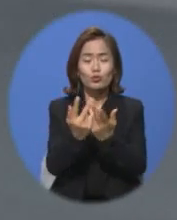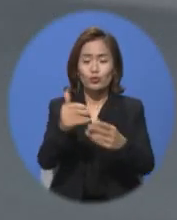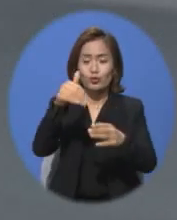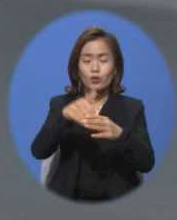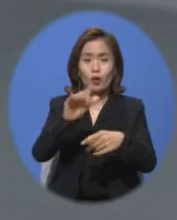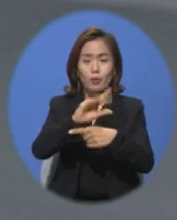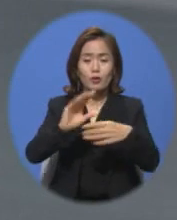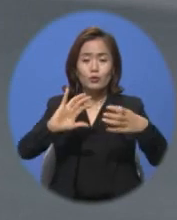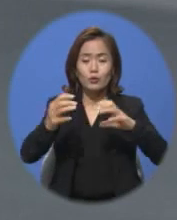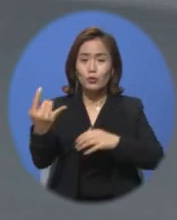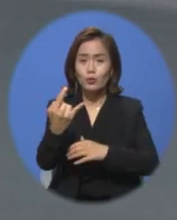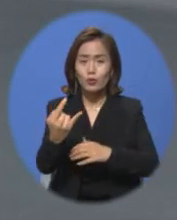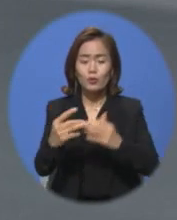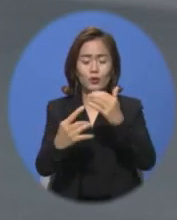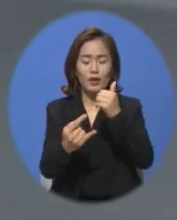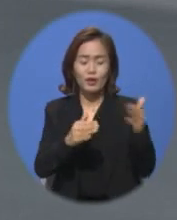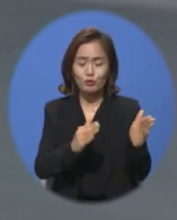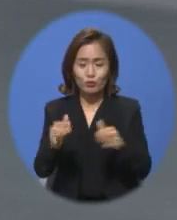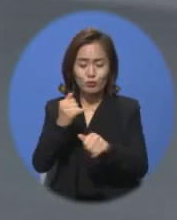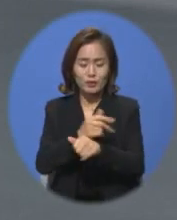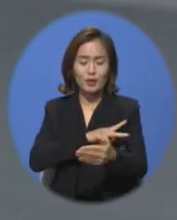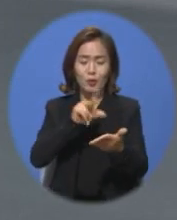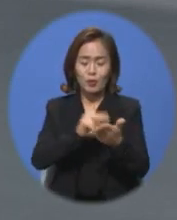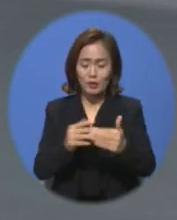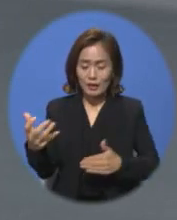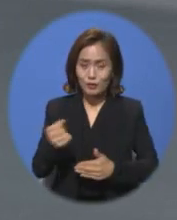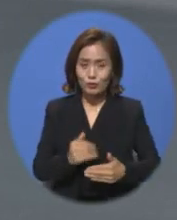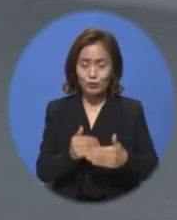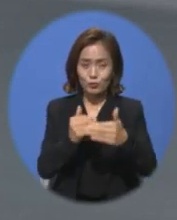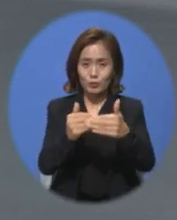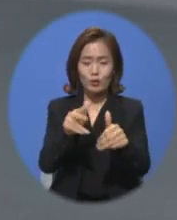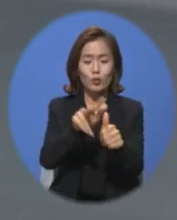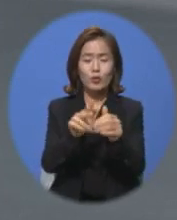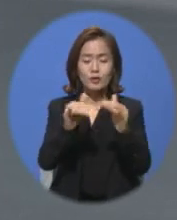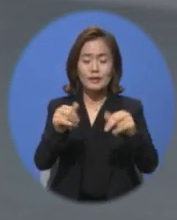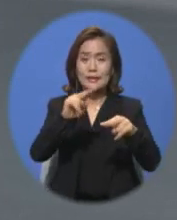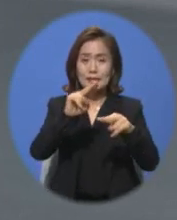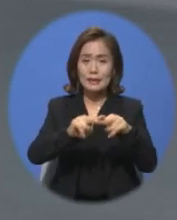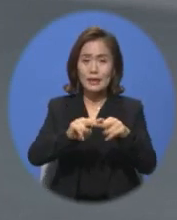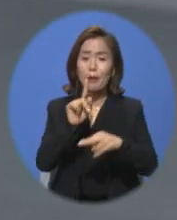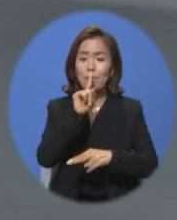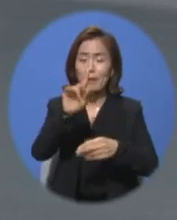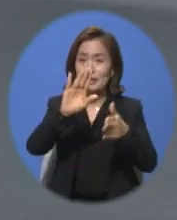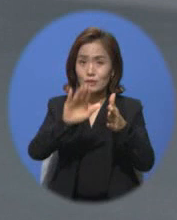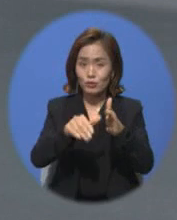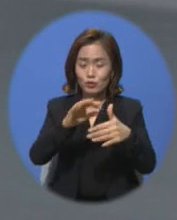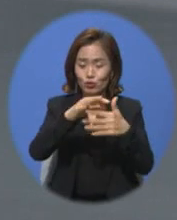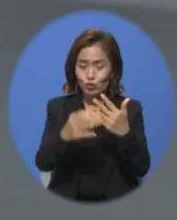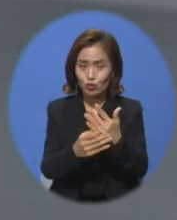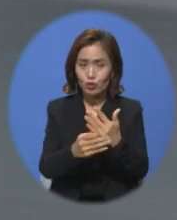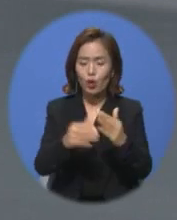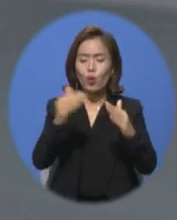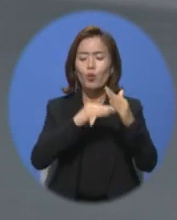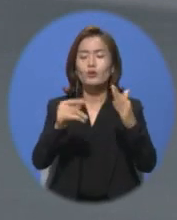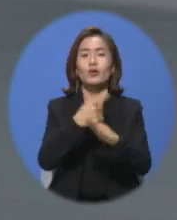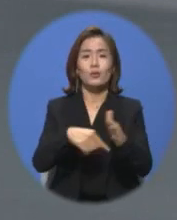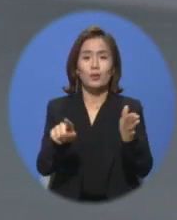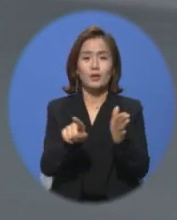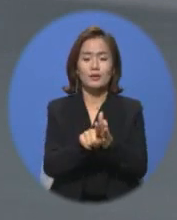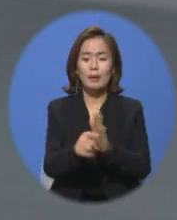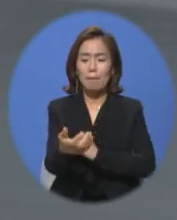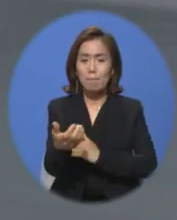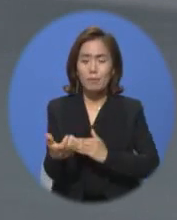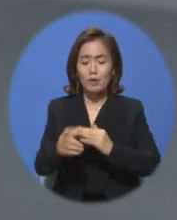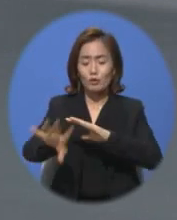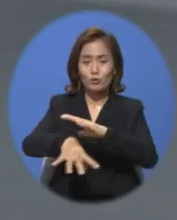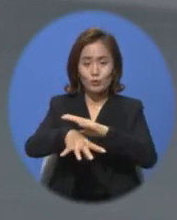북구선거 방송토론위원회가선정한의제를중심으로진행될예정입니다. 후보자들의 좌석배치와발언순서는공정성을확보하기 위해